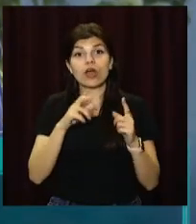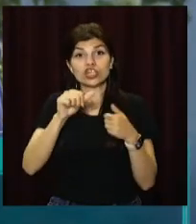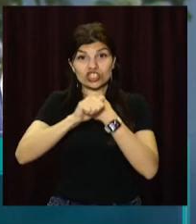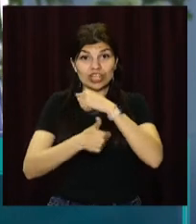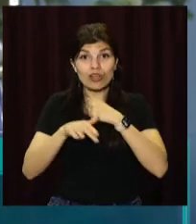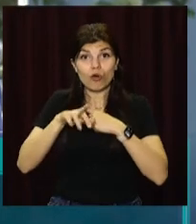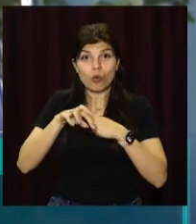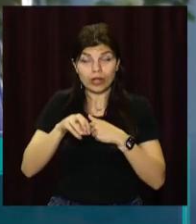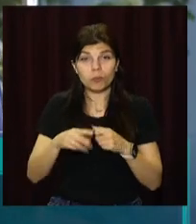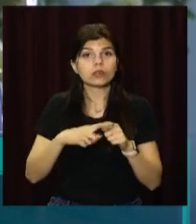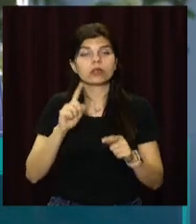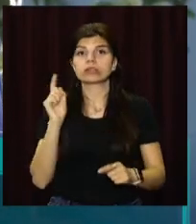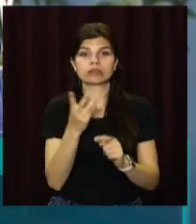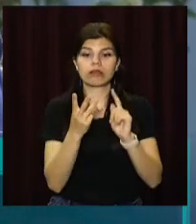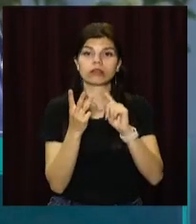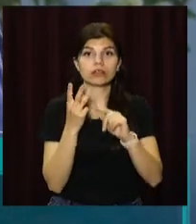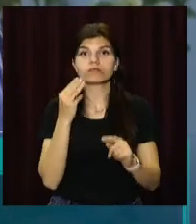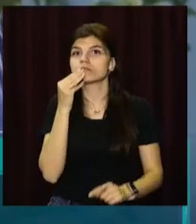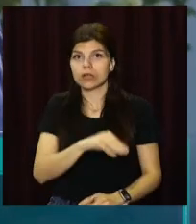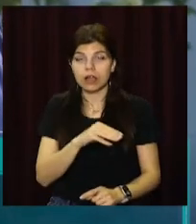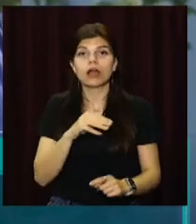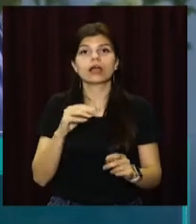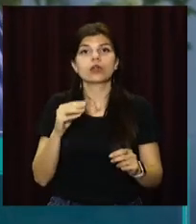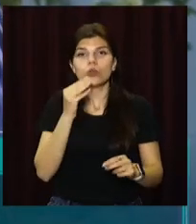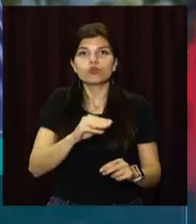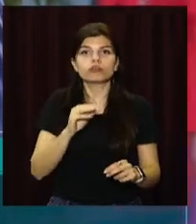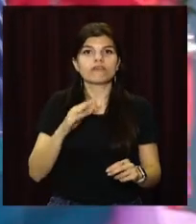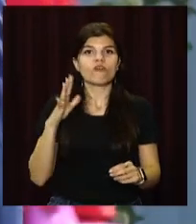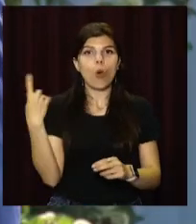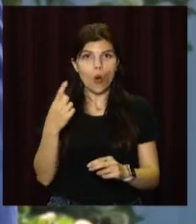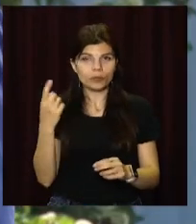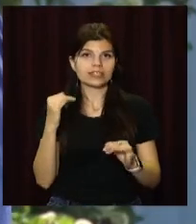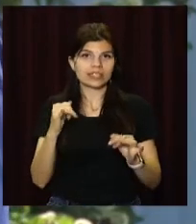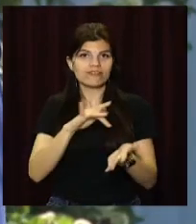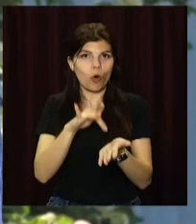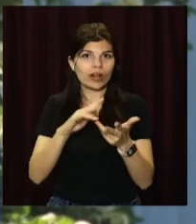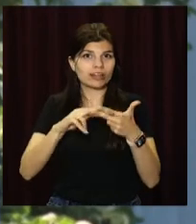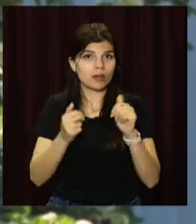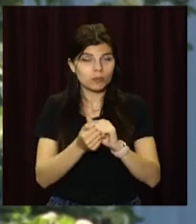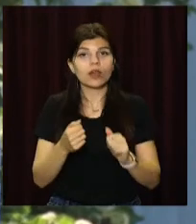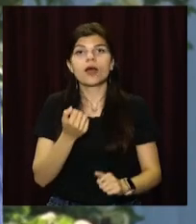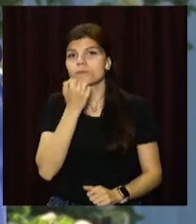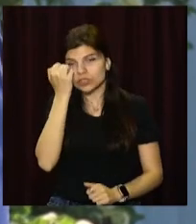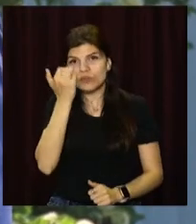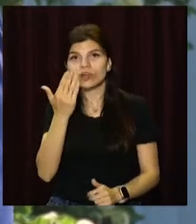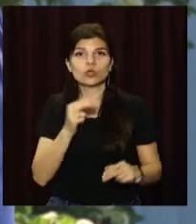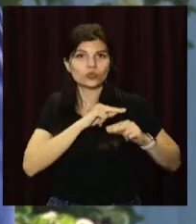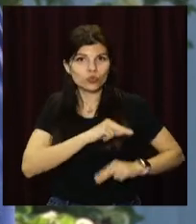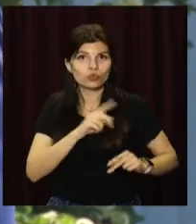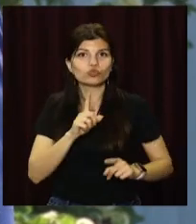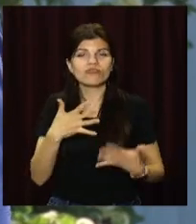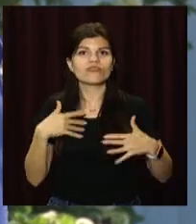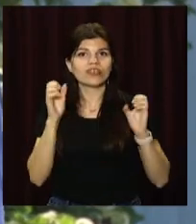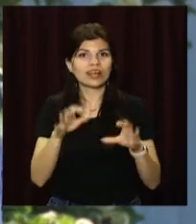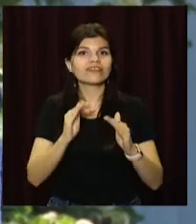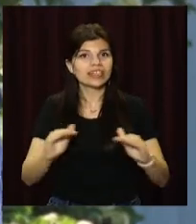учебних заведень нашого міста, є одним із лучших області. Спасибо за ваш самоотверженний труд, за те, що вкладаєте